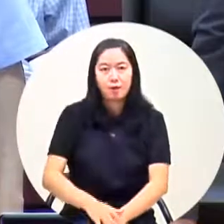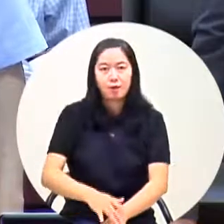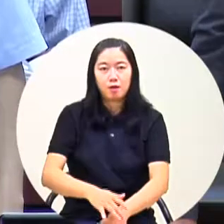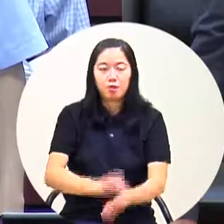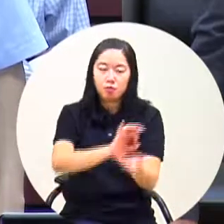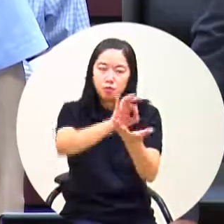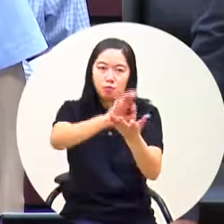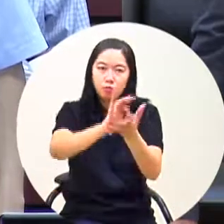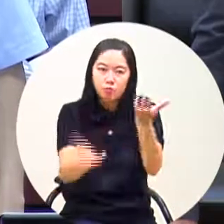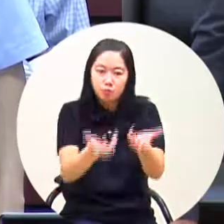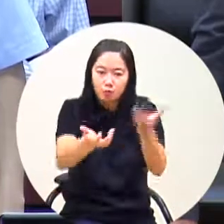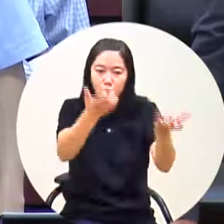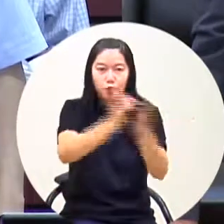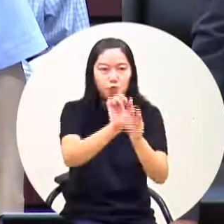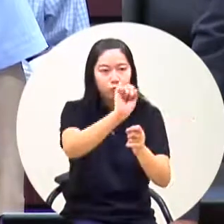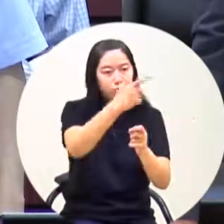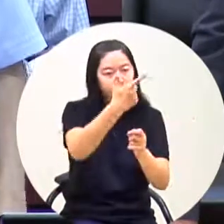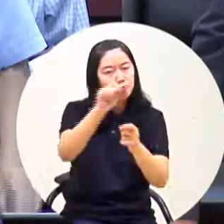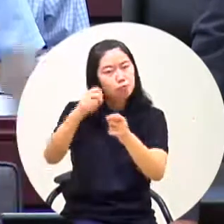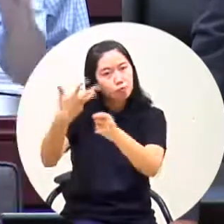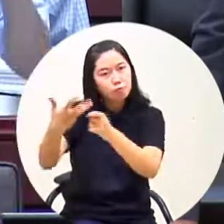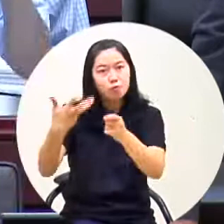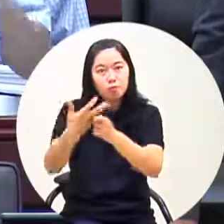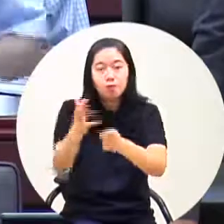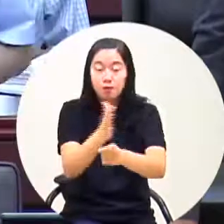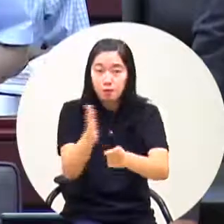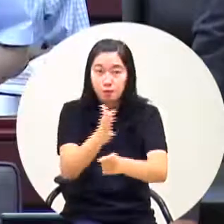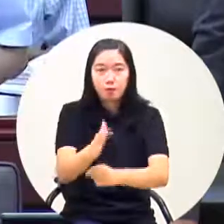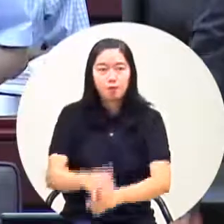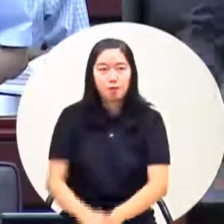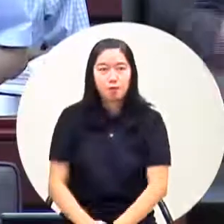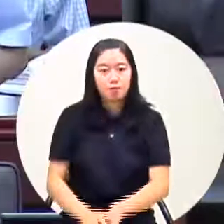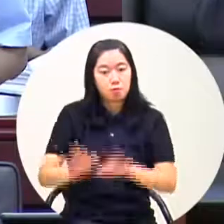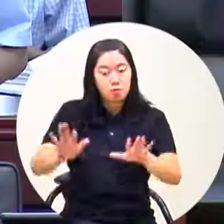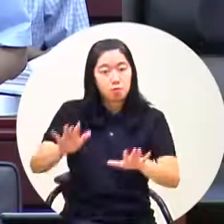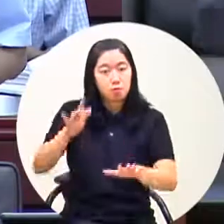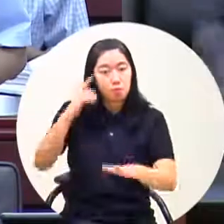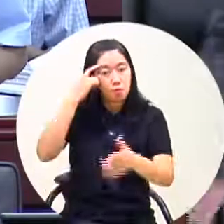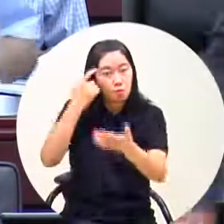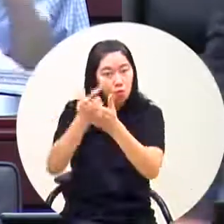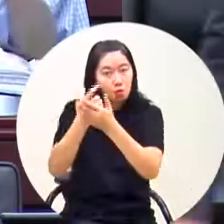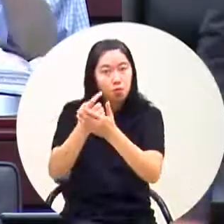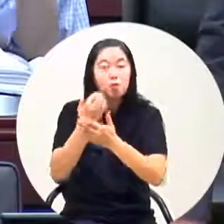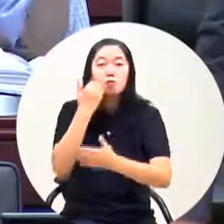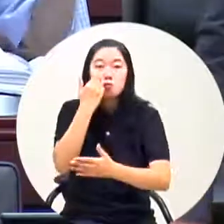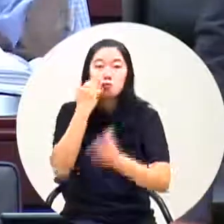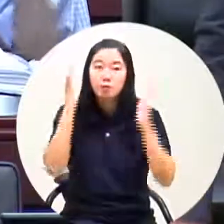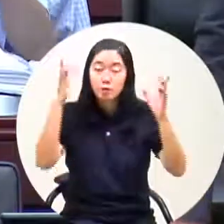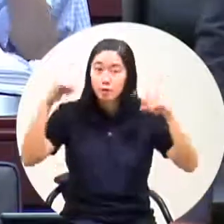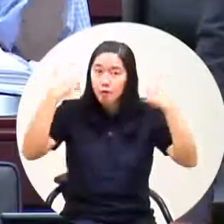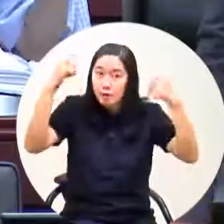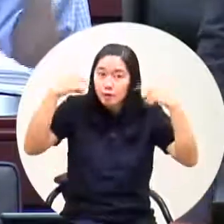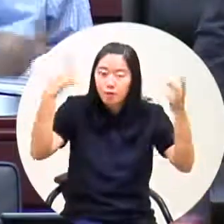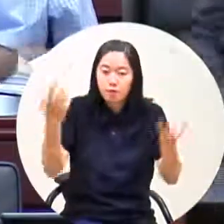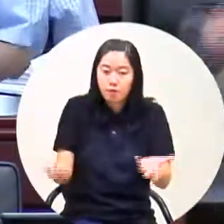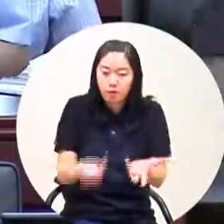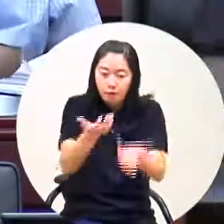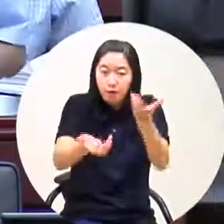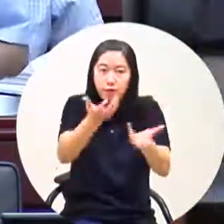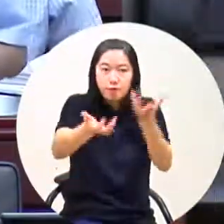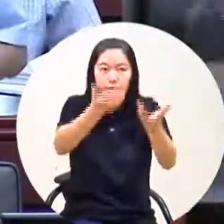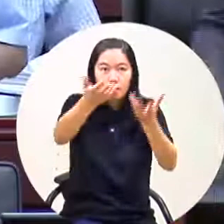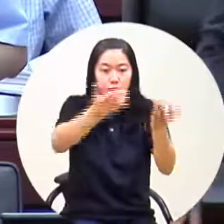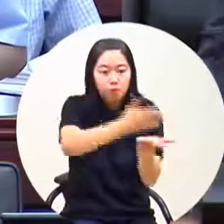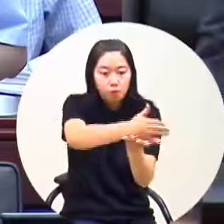16年、18年了这样的一个时间。我们现在每天如果是正常了正常的一个处